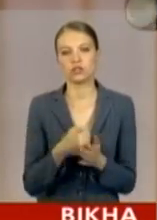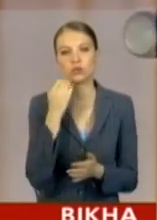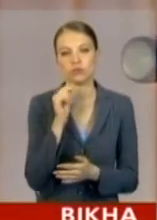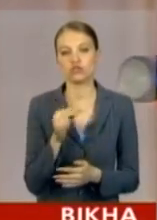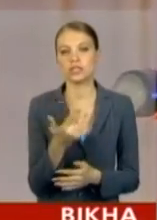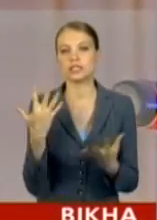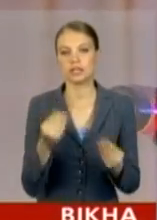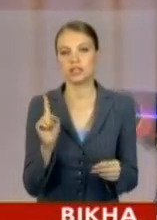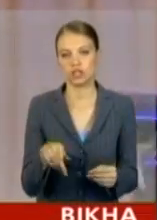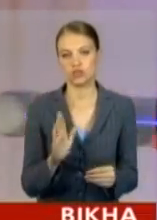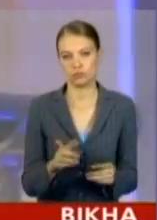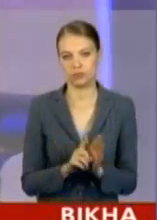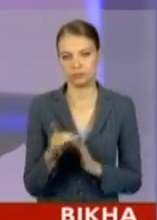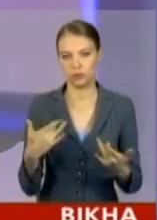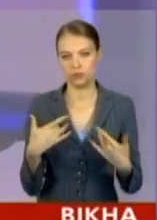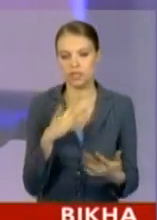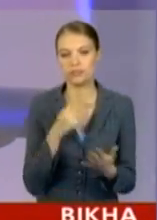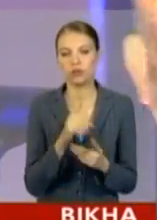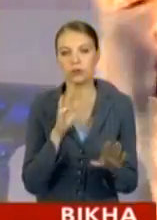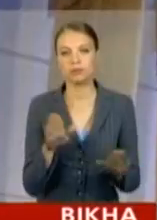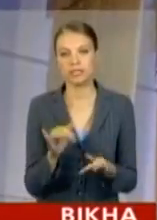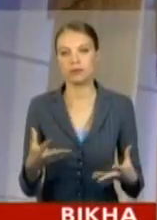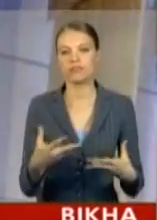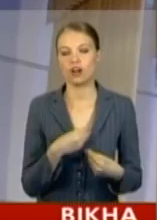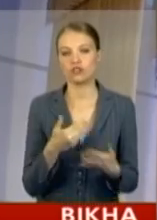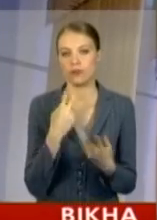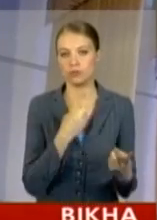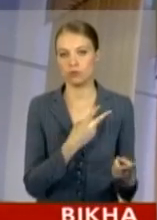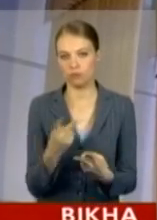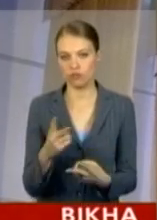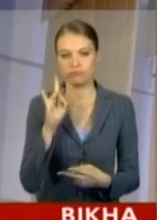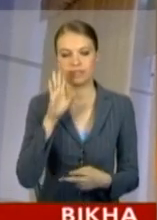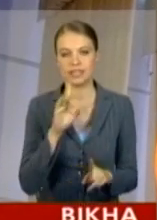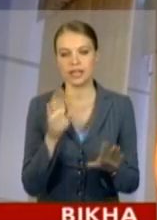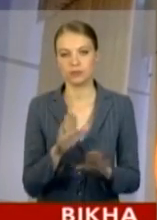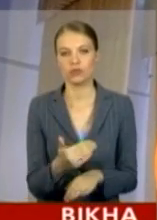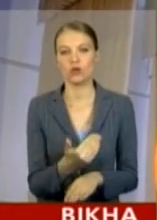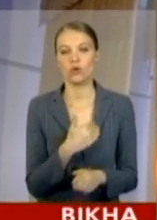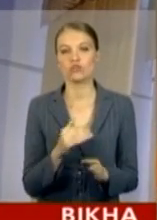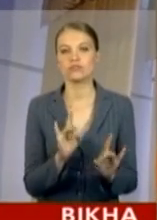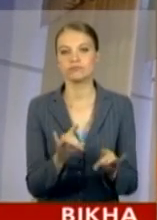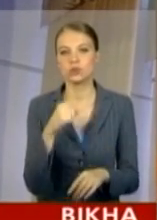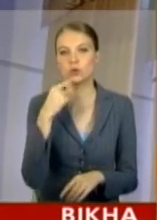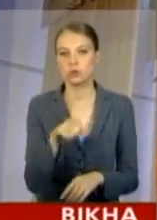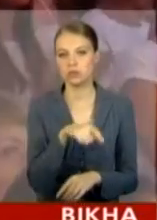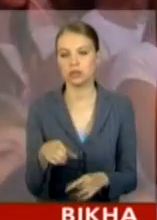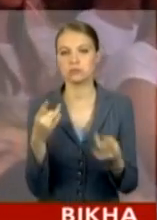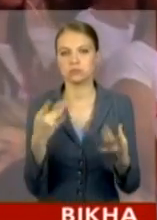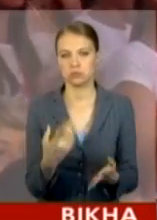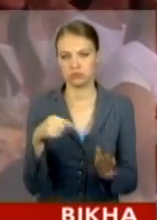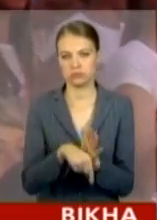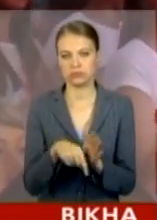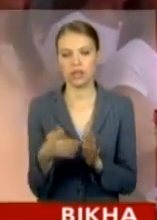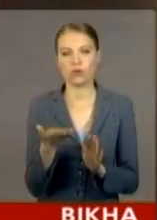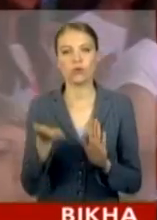кілька день теж дасть концерт. Своїми піснями та враженнями від побаченого легендарний співак хоче донести росіянам одну просту істину,